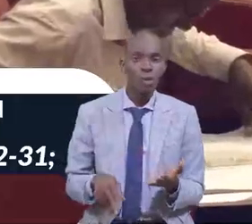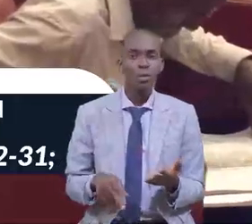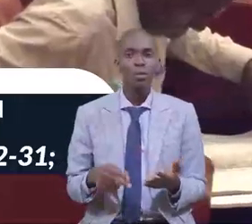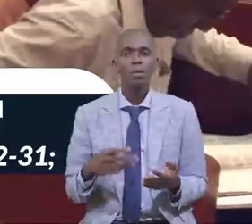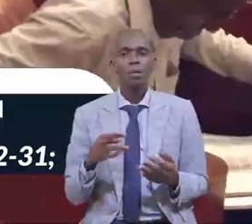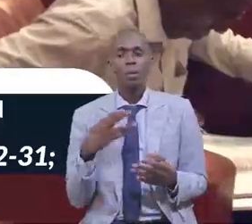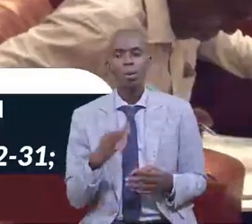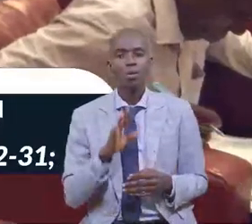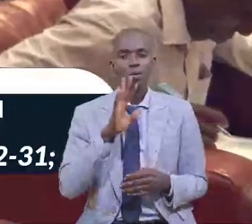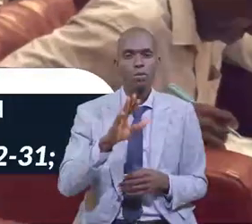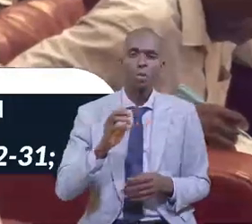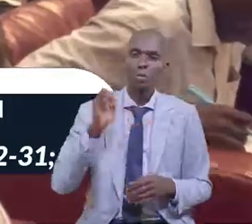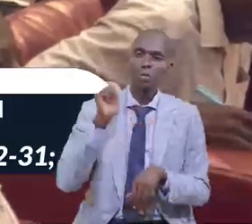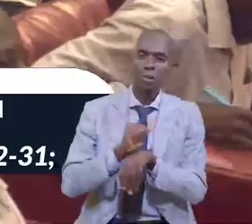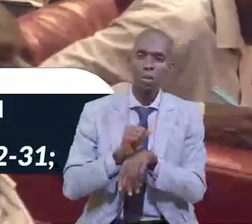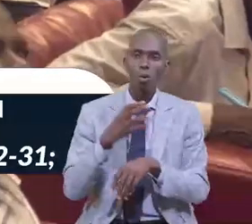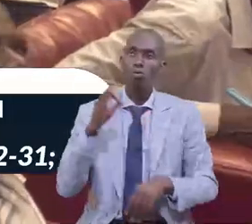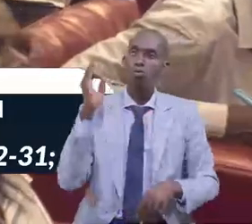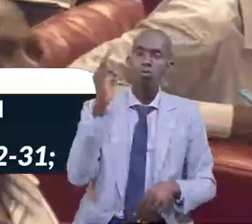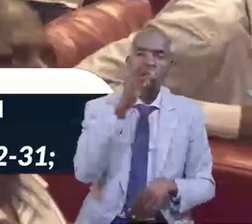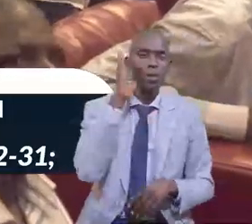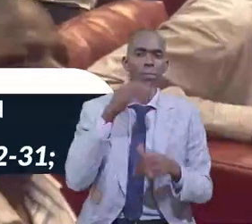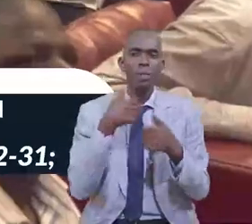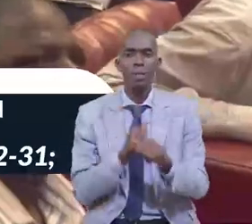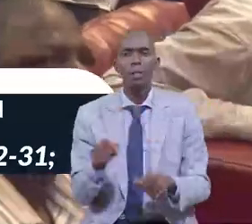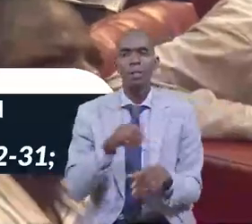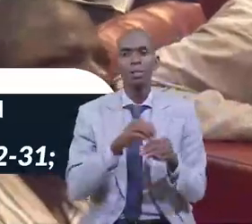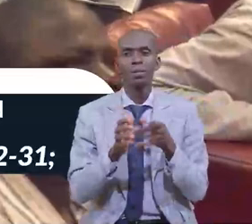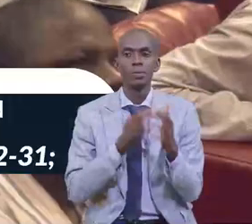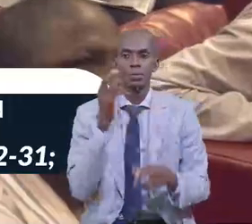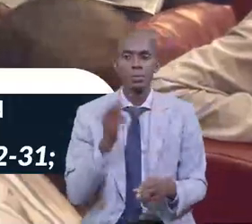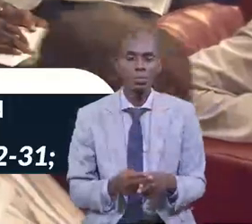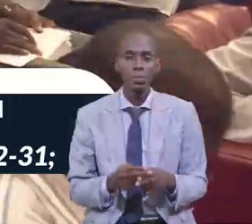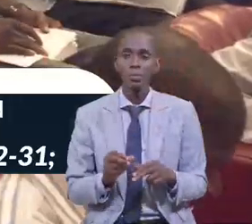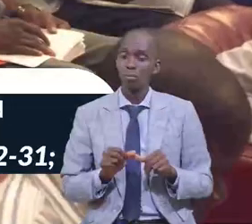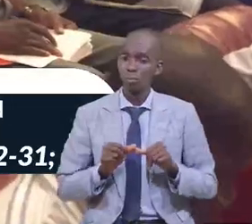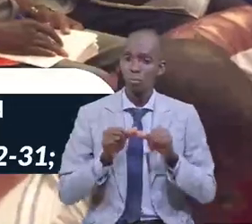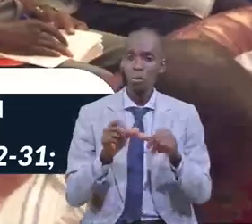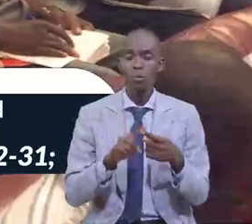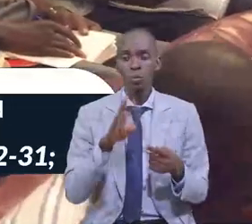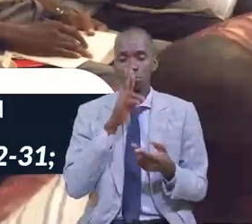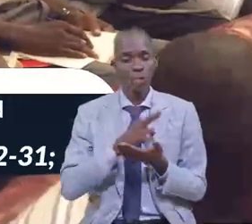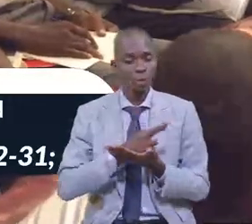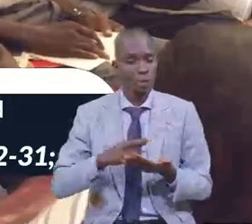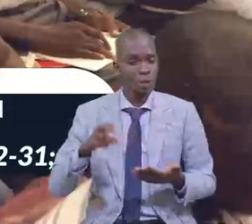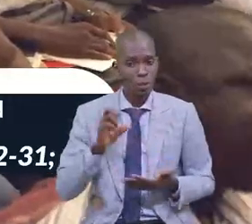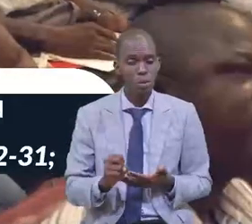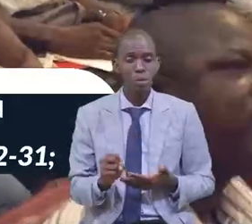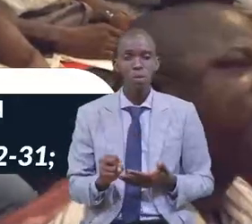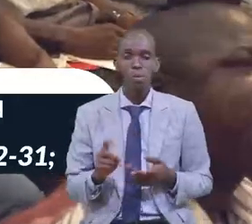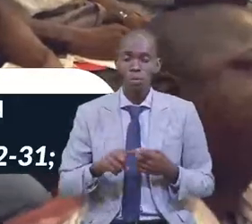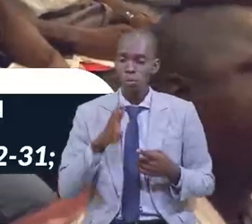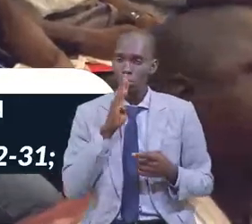La récompense de votre évangélisation vous accompagnera. Demeurez juste, demeurez